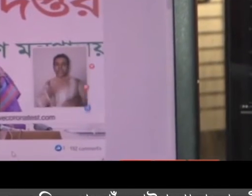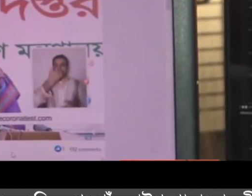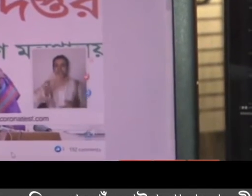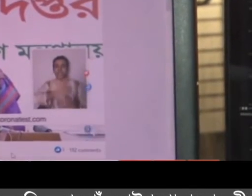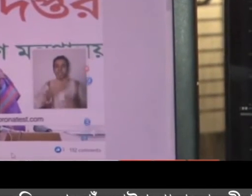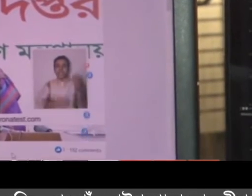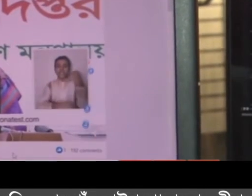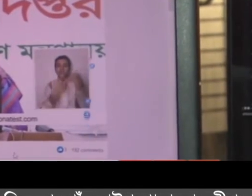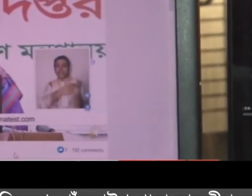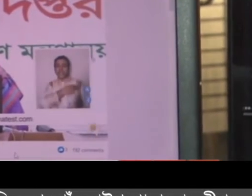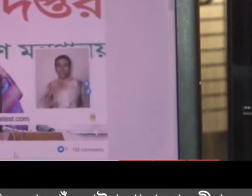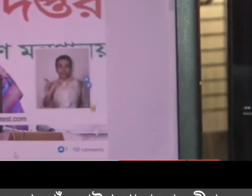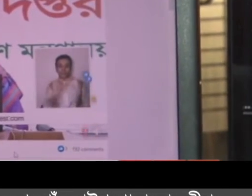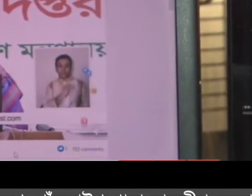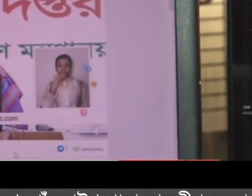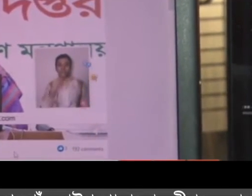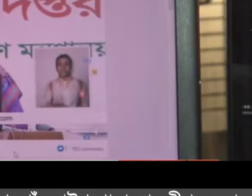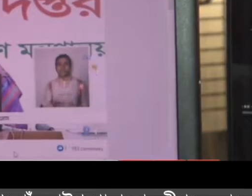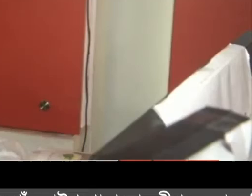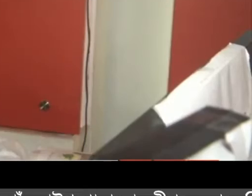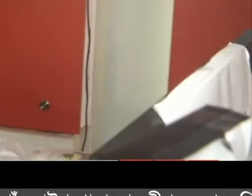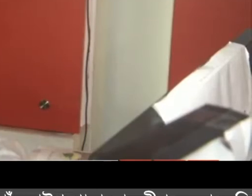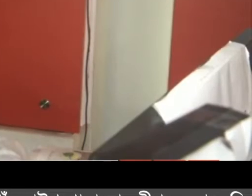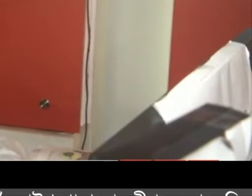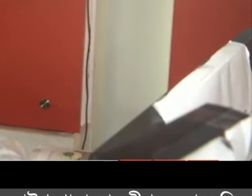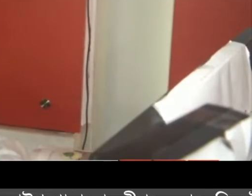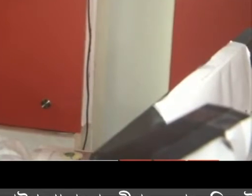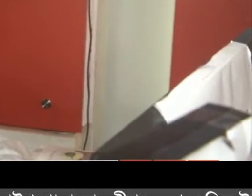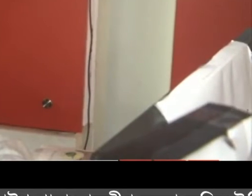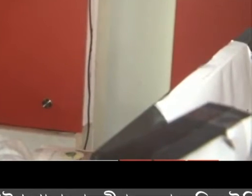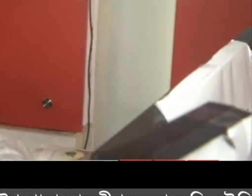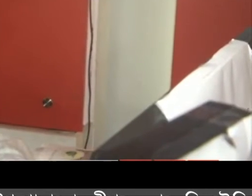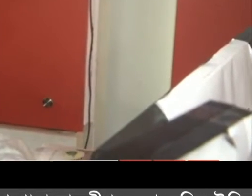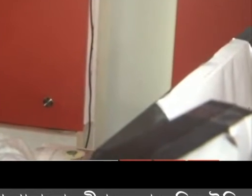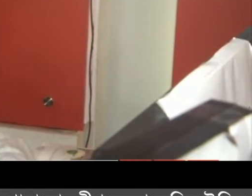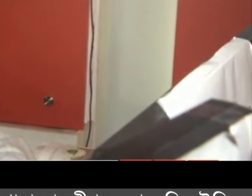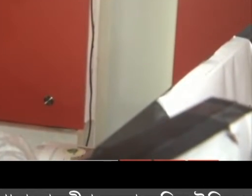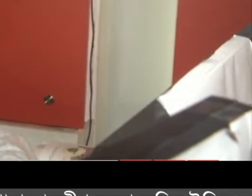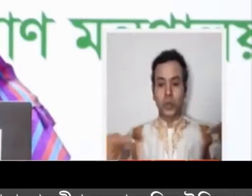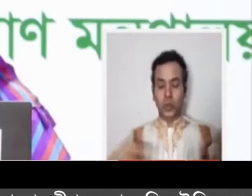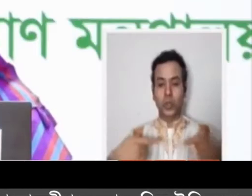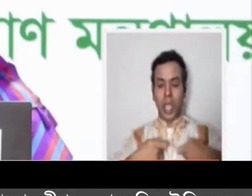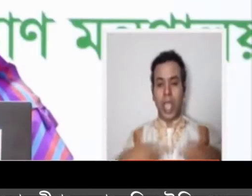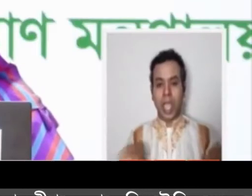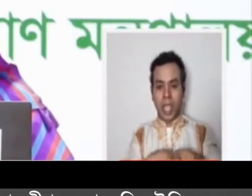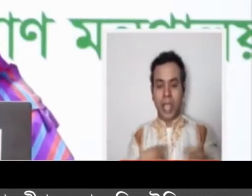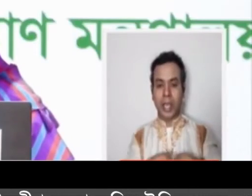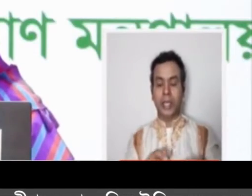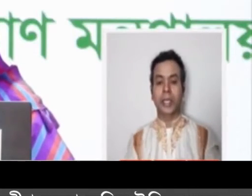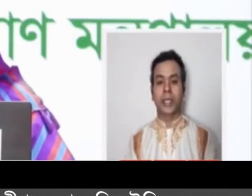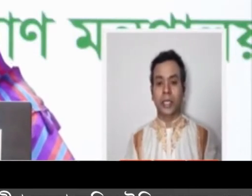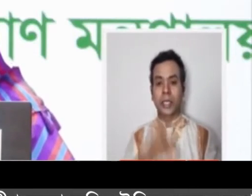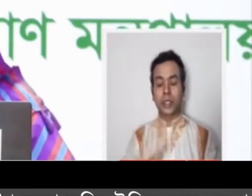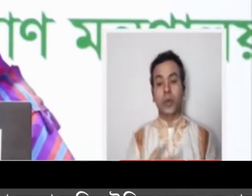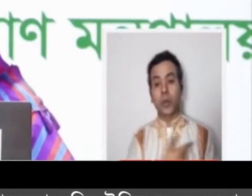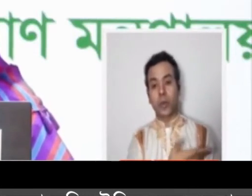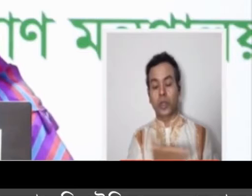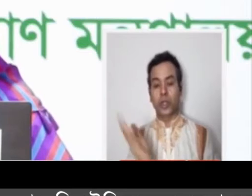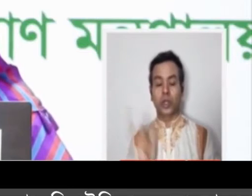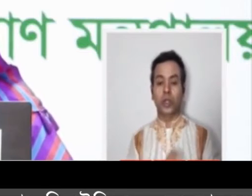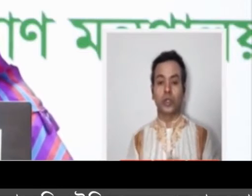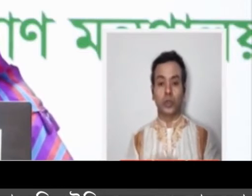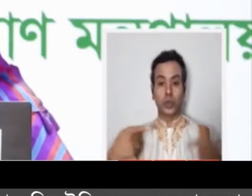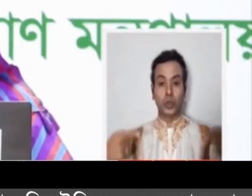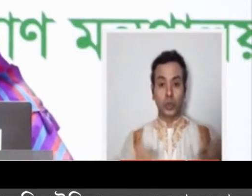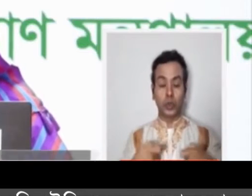দেহে, যা একদিনে সর্বোচ্চ শনাক্তের রেকর্ড। সে হিসেবে আগের 24 ঘন্টার তুলনায় গত 24 ঘন্টায় শনাক্ত রোগী কমলেও হয়েছে সর্বোচ্চ